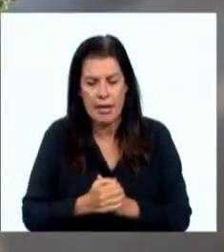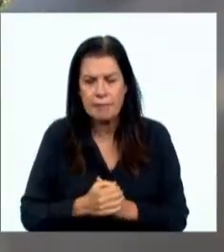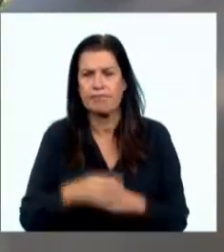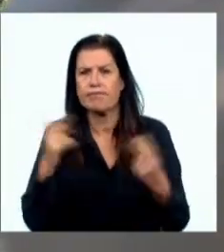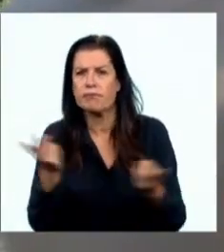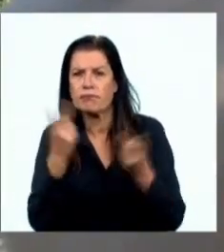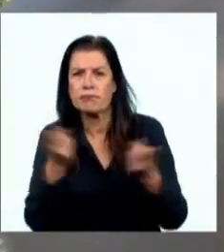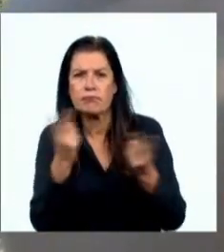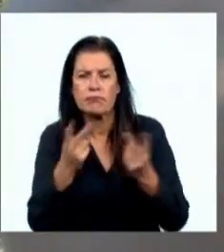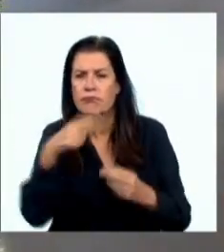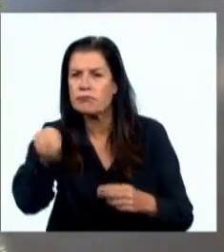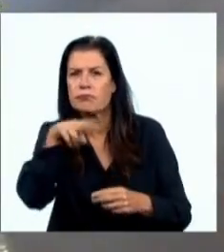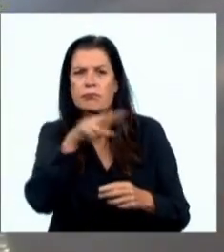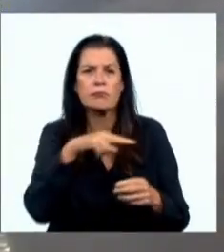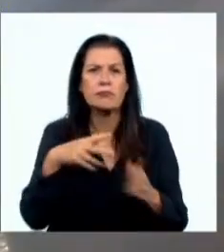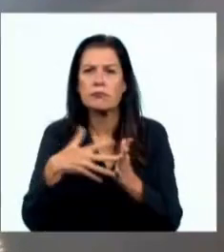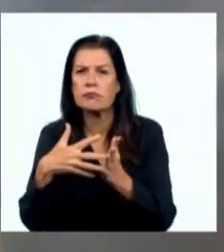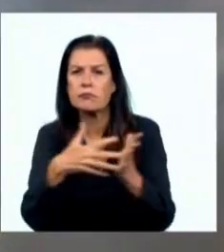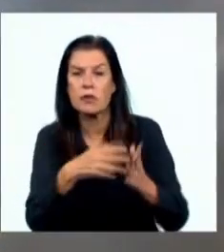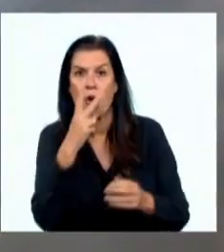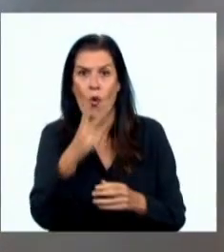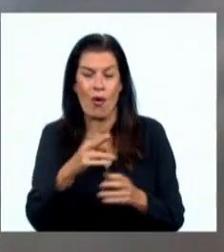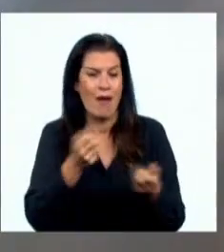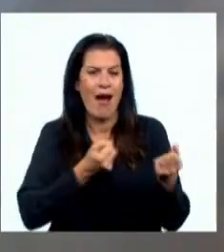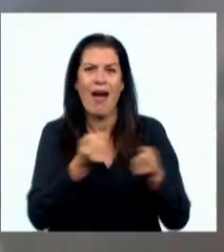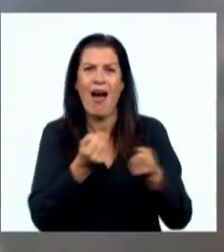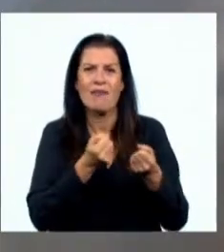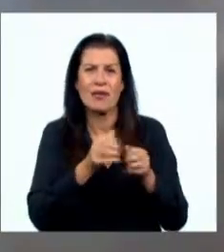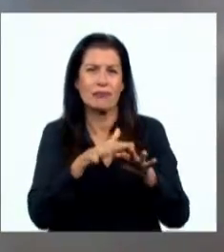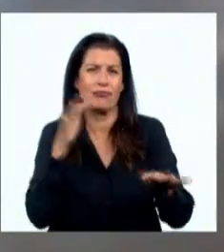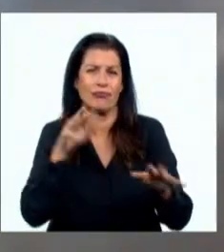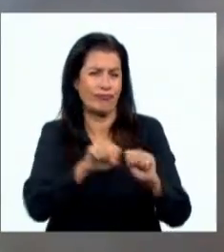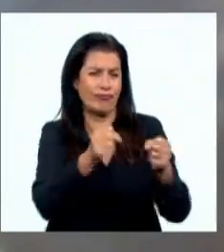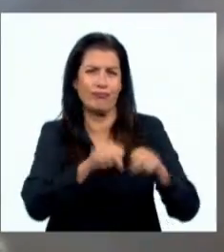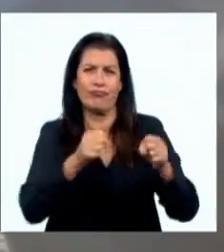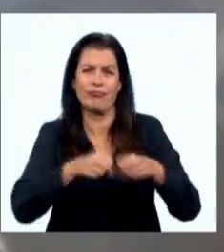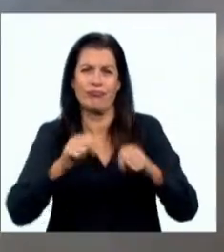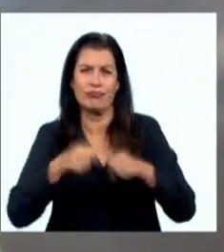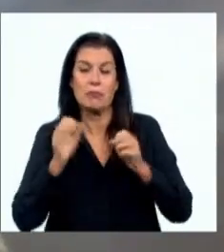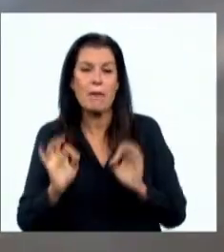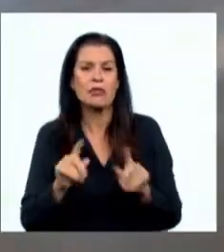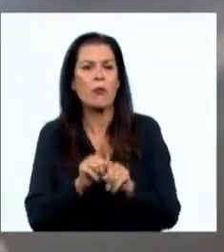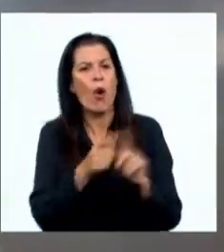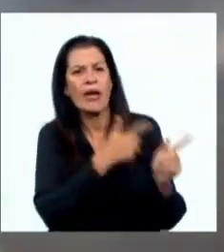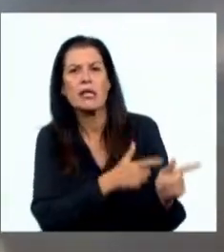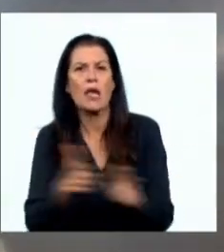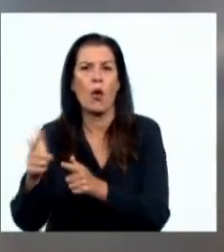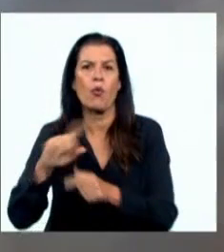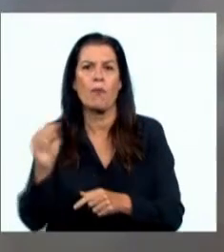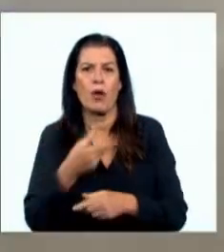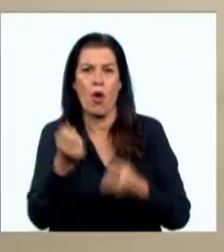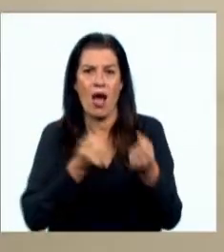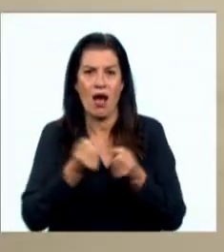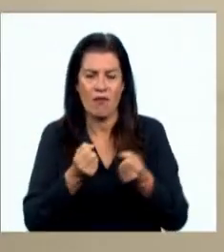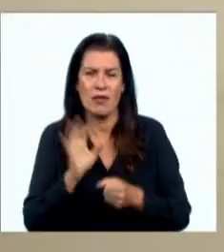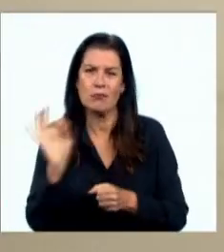מדי, רואים שם נזק עצום לרכבים, הם כאילו הם ירו בכל הרכבים שם, כדי שגם אם הצבא יגיע, יהיה לו קשה לתמרן החוצה ולהוציא